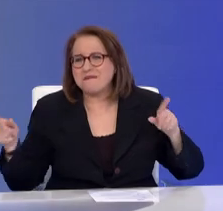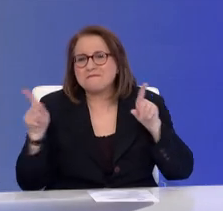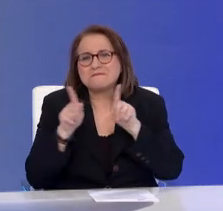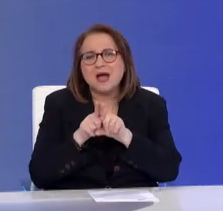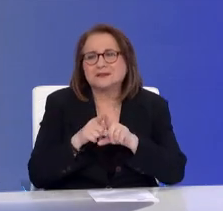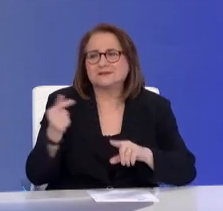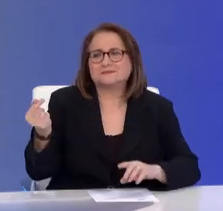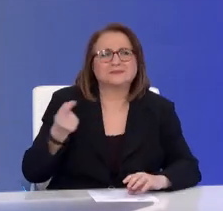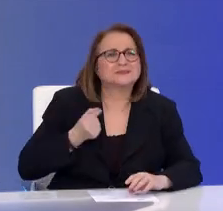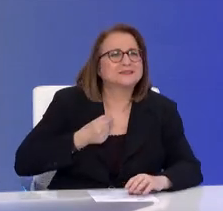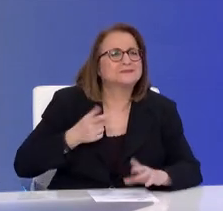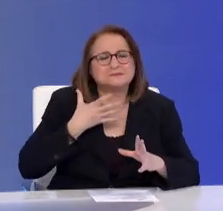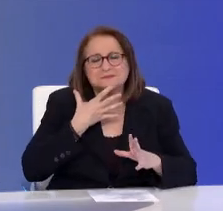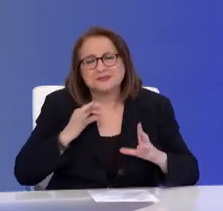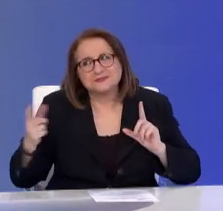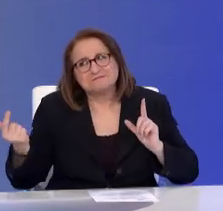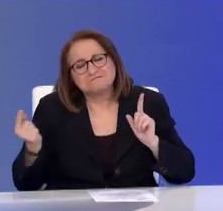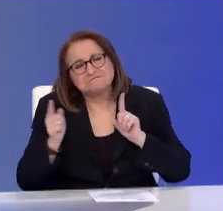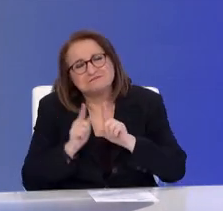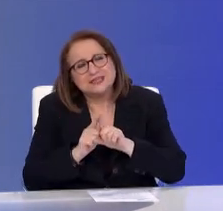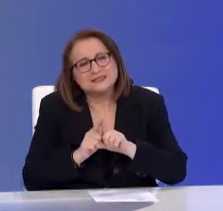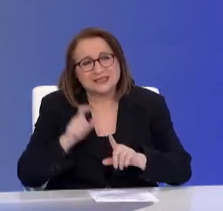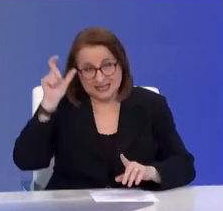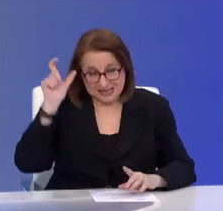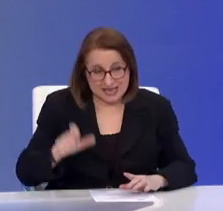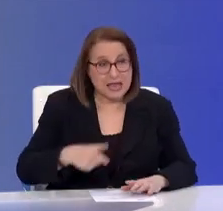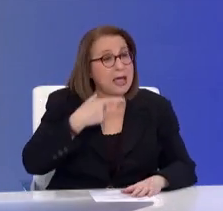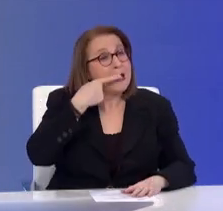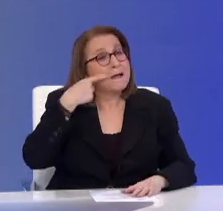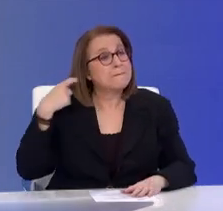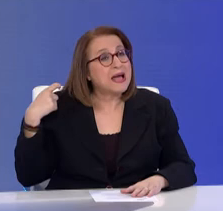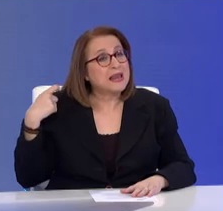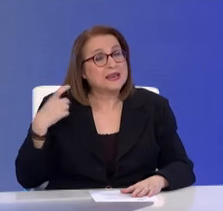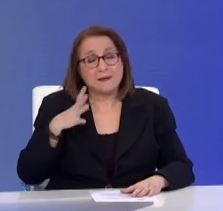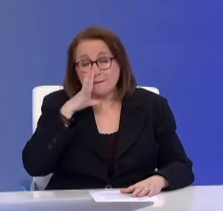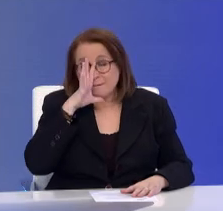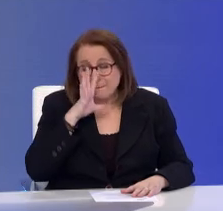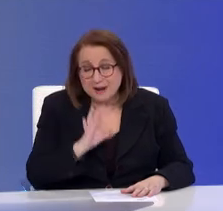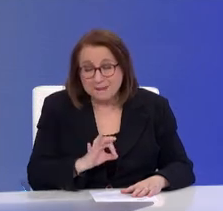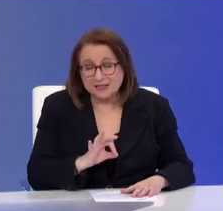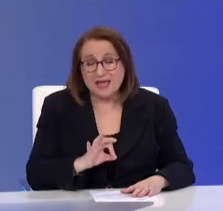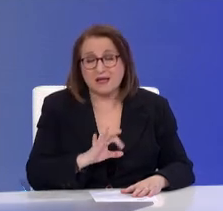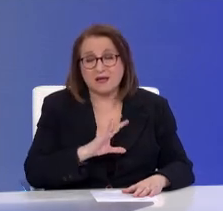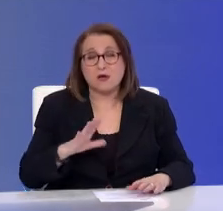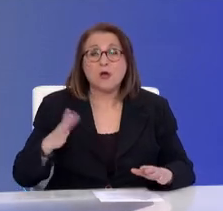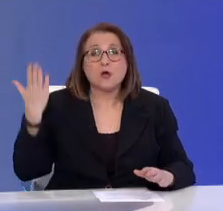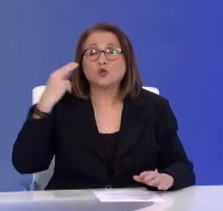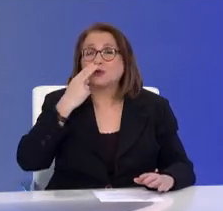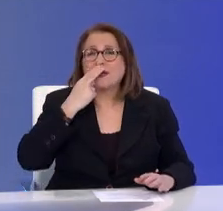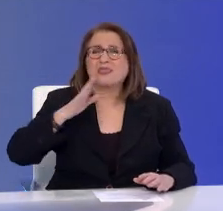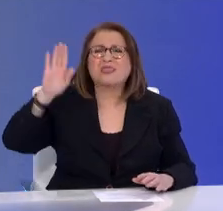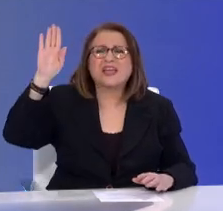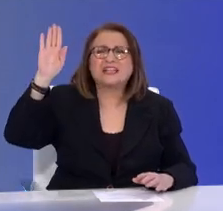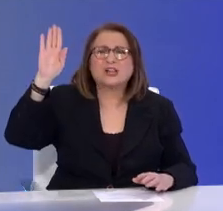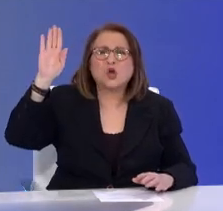Μελίνα πραγματικά έφερε, ενσάρκωνε κατά τη διάρκεια της δικτατορίας